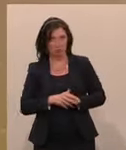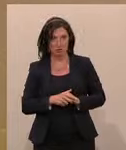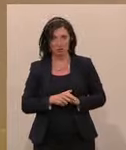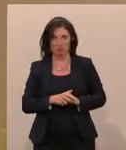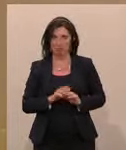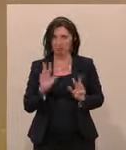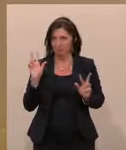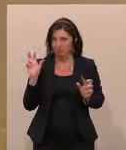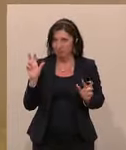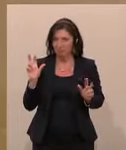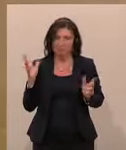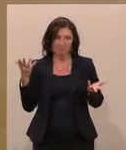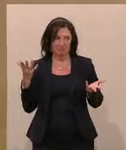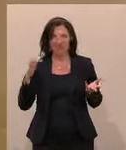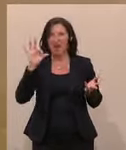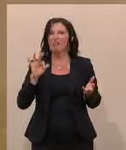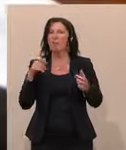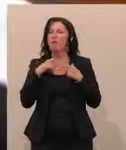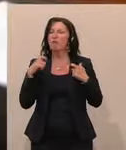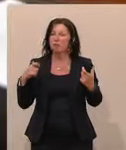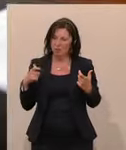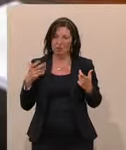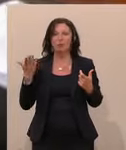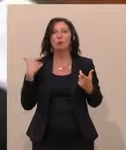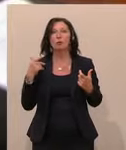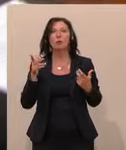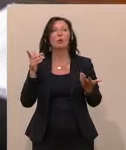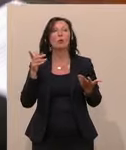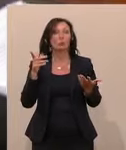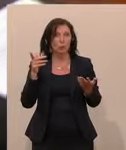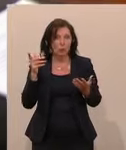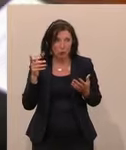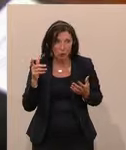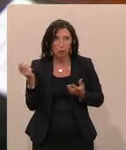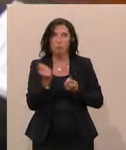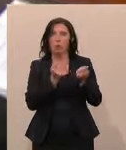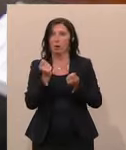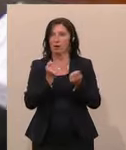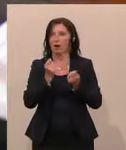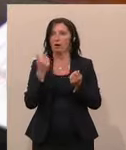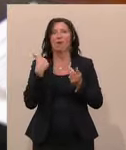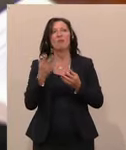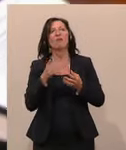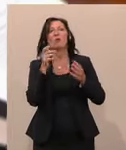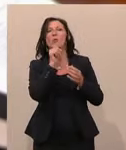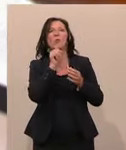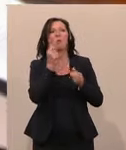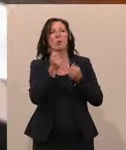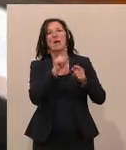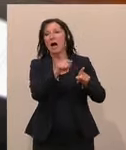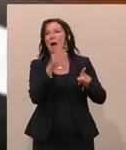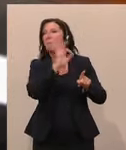Sie hatten FPÖ-Funktionäre, die ehemaligen grünen Politikerinnen eine Gruppenvergewaltigung gewünscht haben.